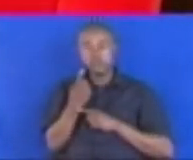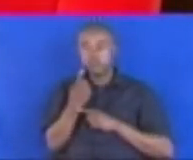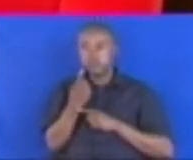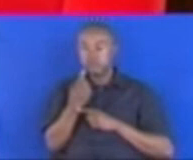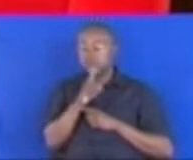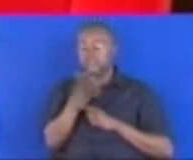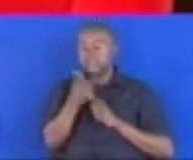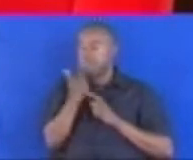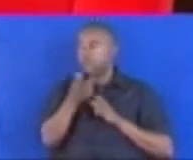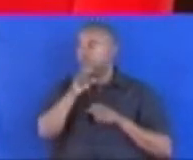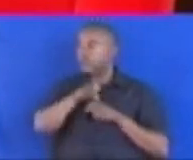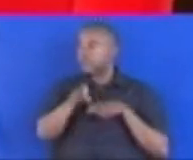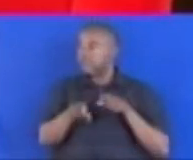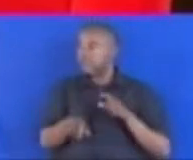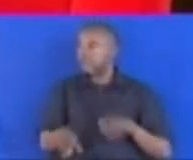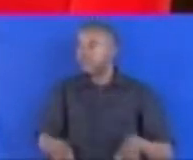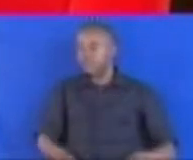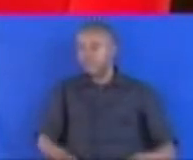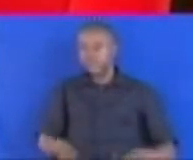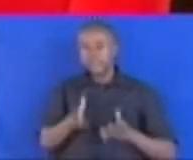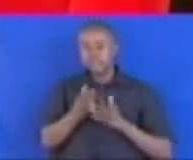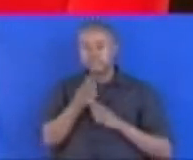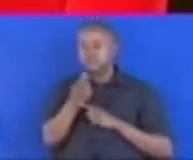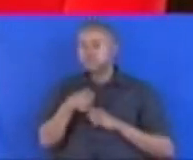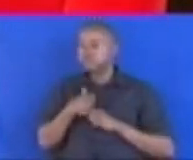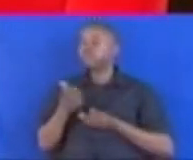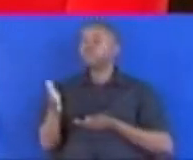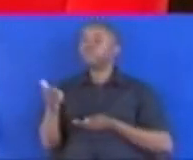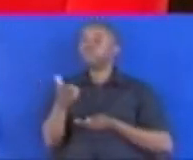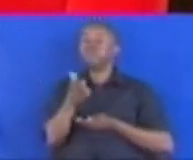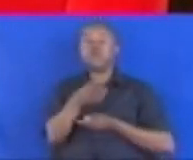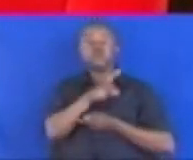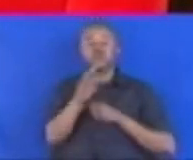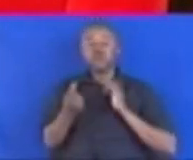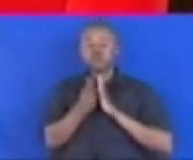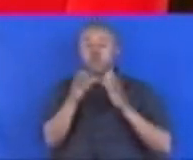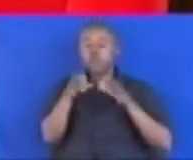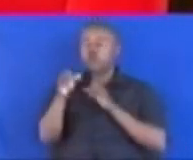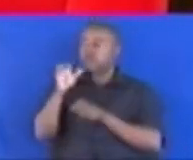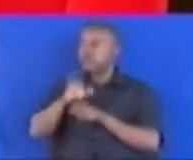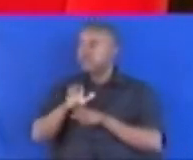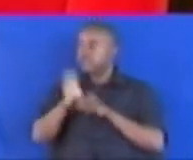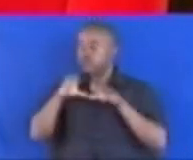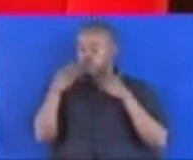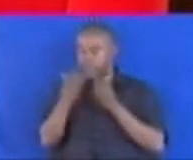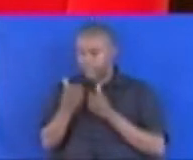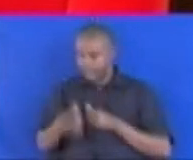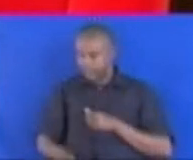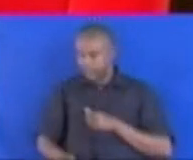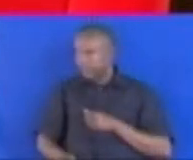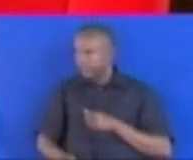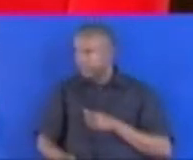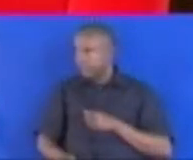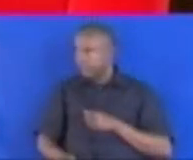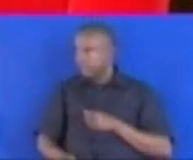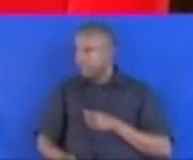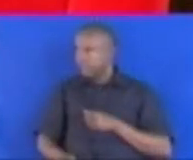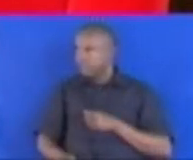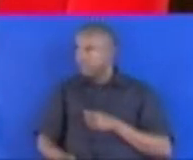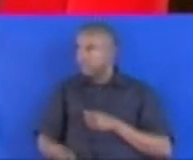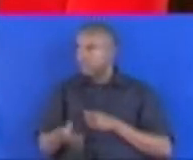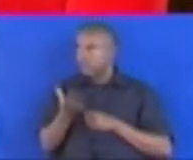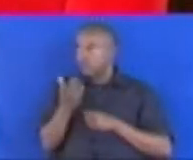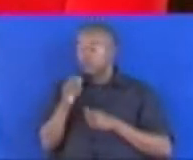imeongezeka. Sababu ya pili, wamemobilize resource kutoka kwenye makampuni mengi duniani. Na sababu nyingine ni kwamba ni kwa sababu